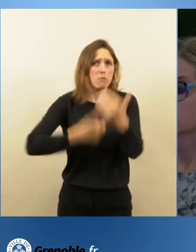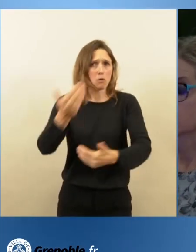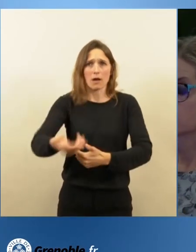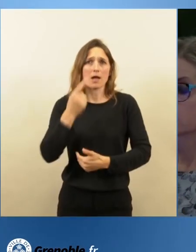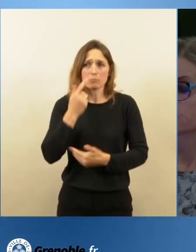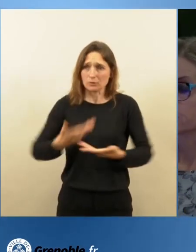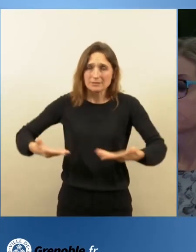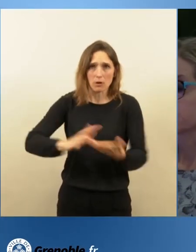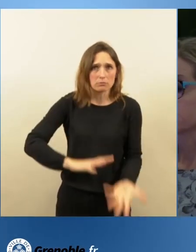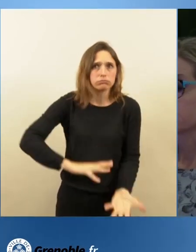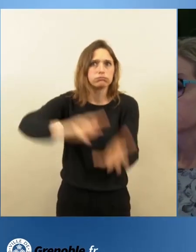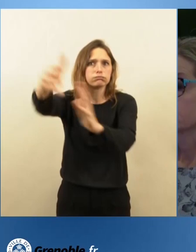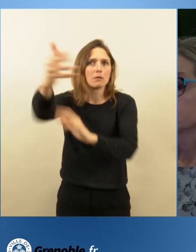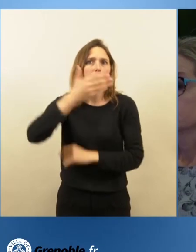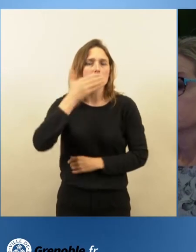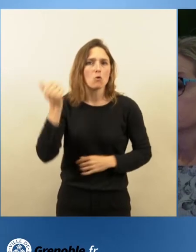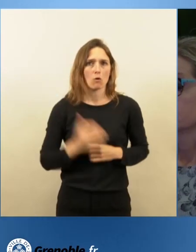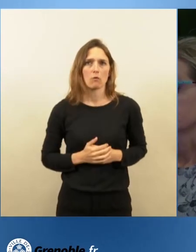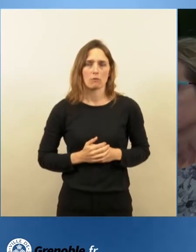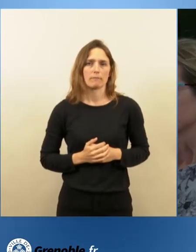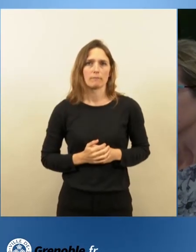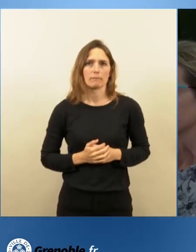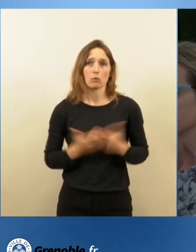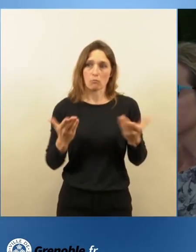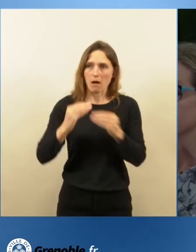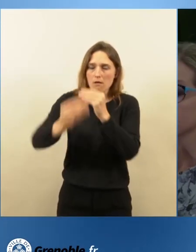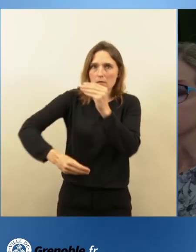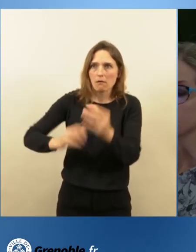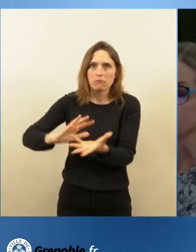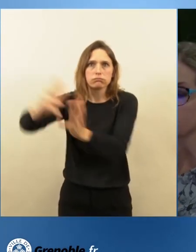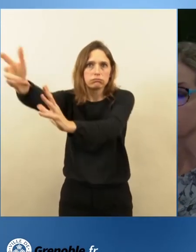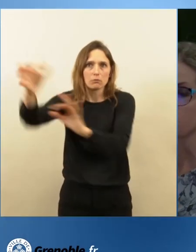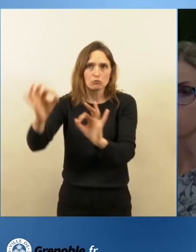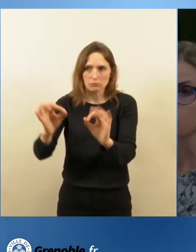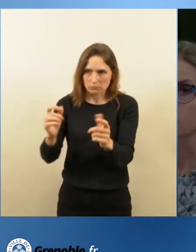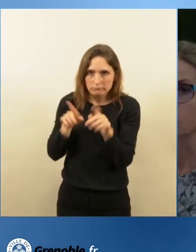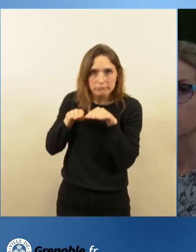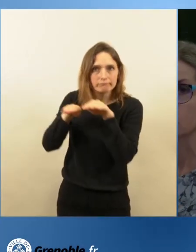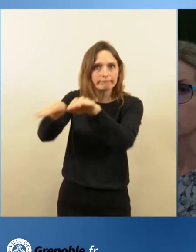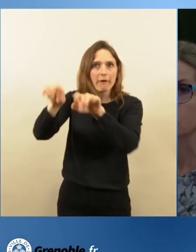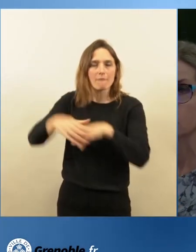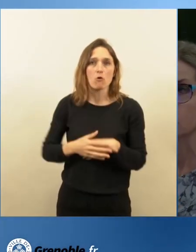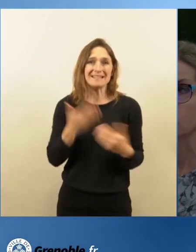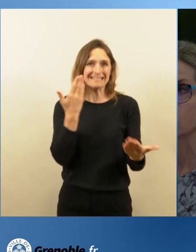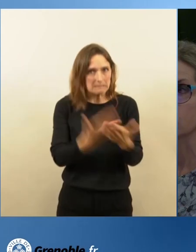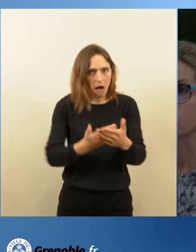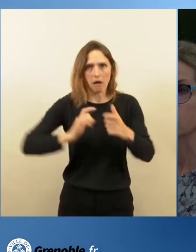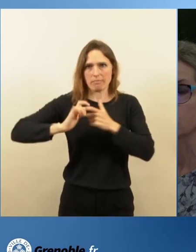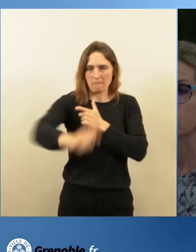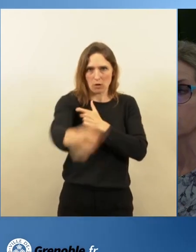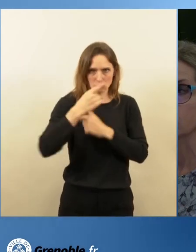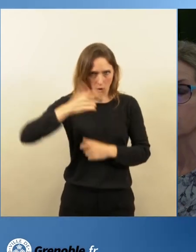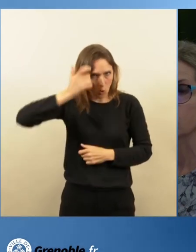évoluer la situation de notre ville par rapport à l'évolution de la planète voilà monsieur fristos qui la démarche qui me